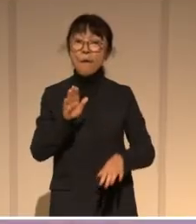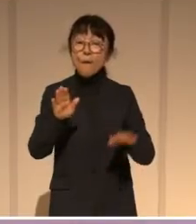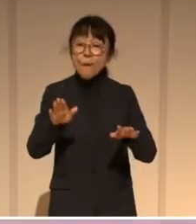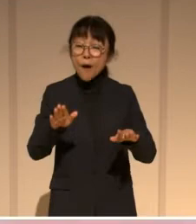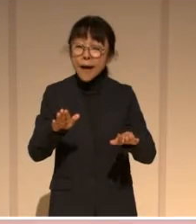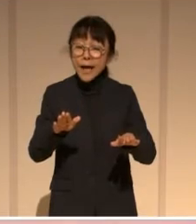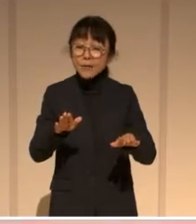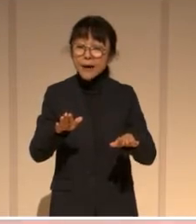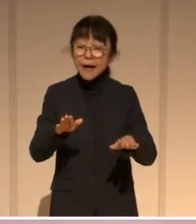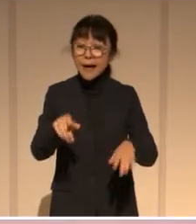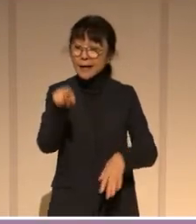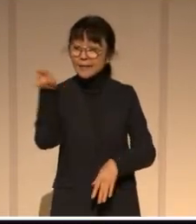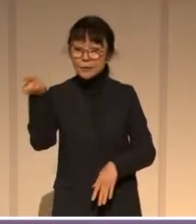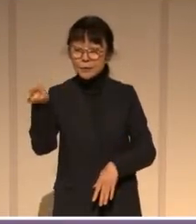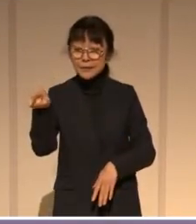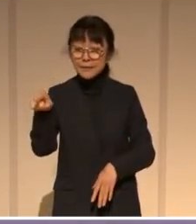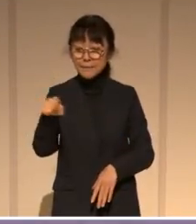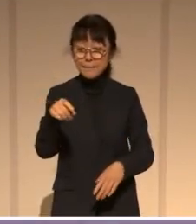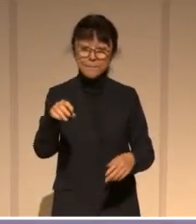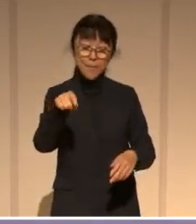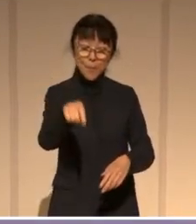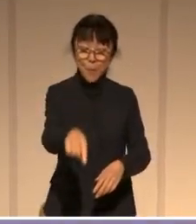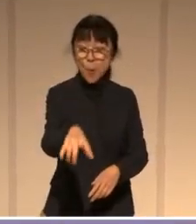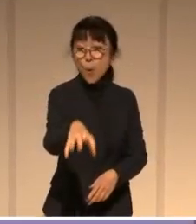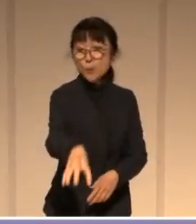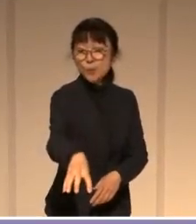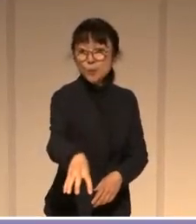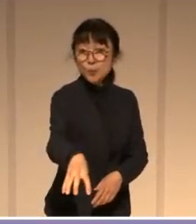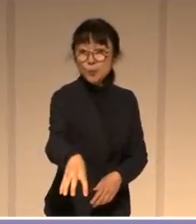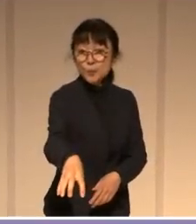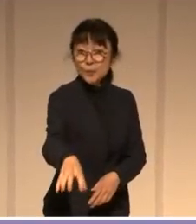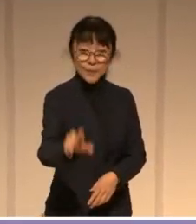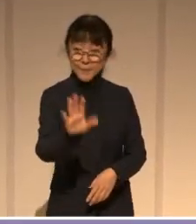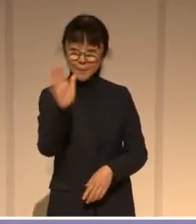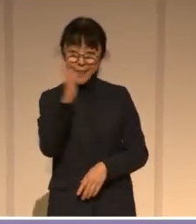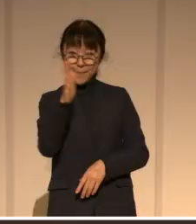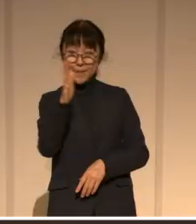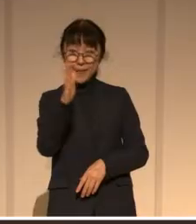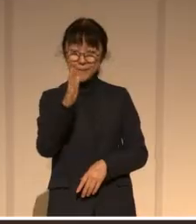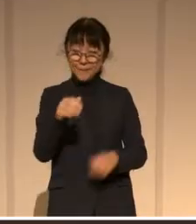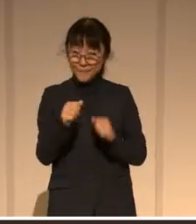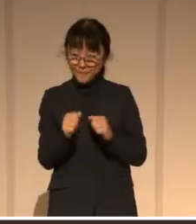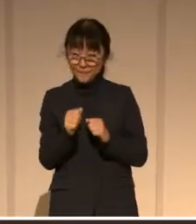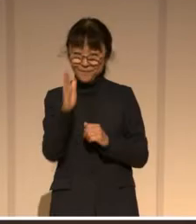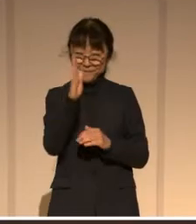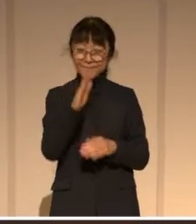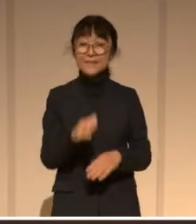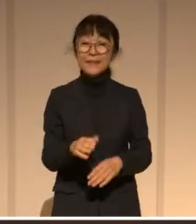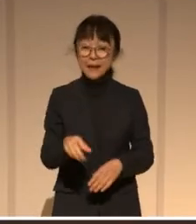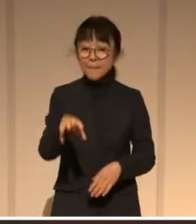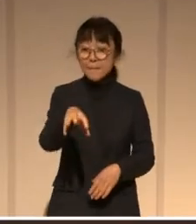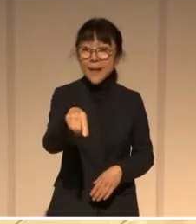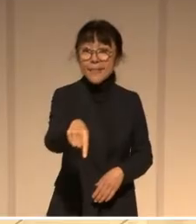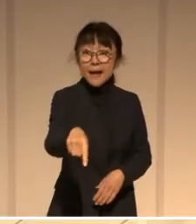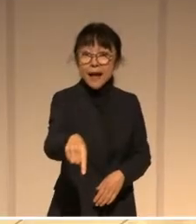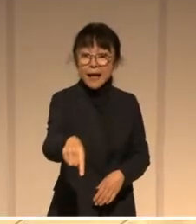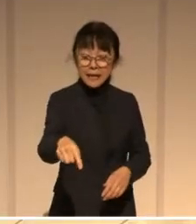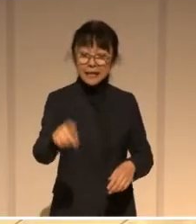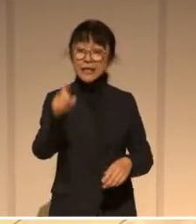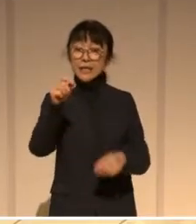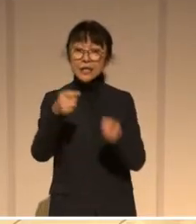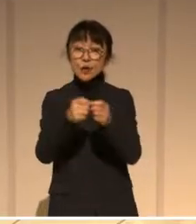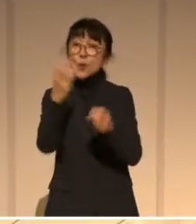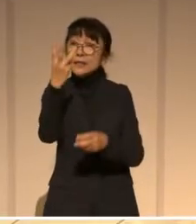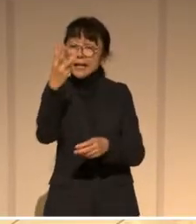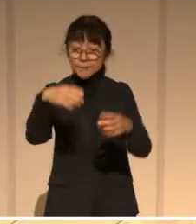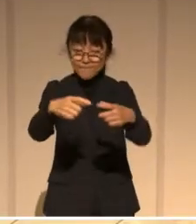ステージの上に待とう用意しました皆様だなきゃだめですよね真ん中から3色に分かれてい